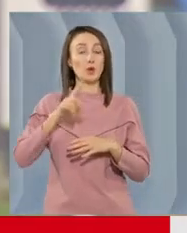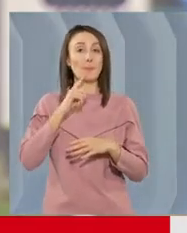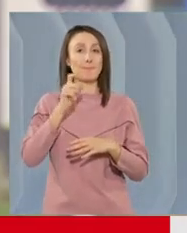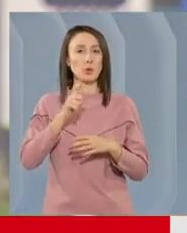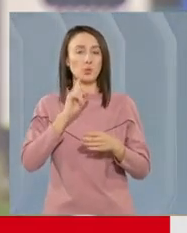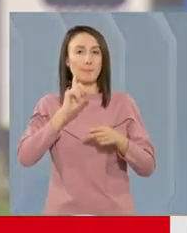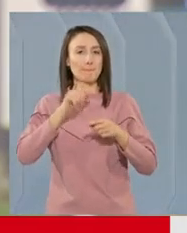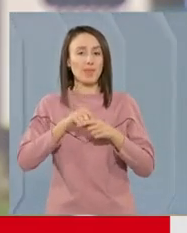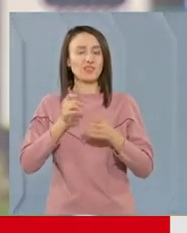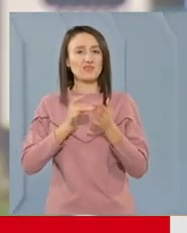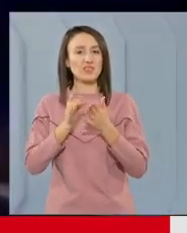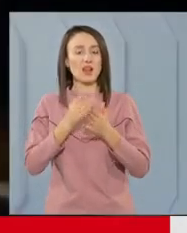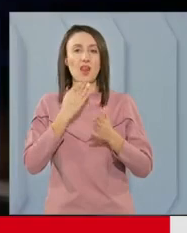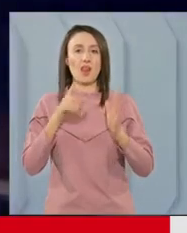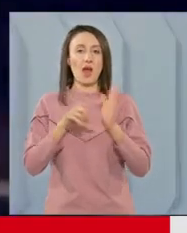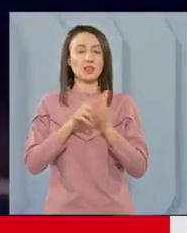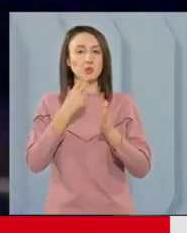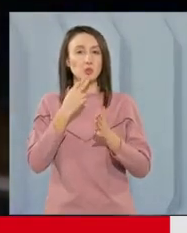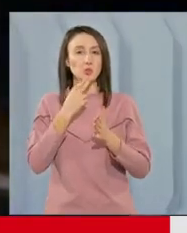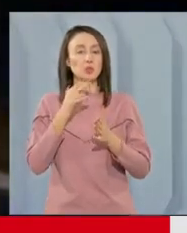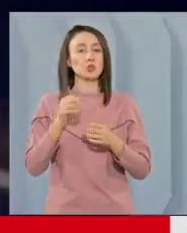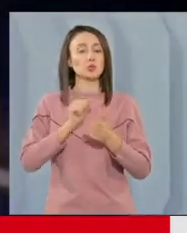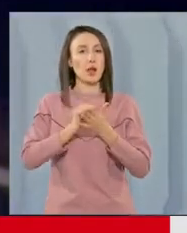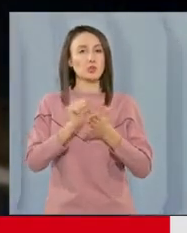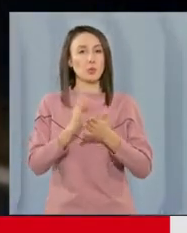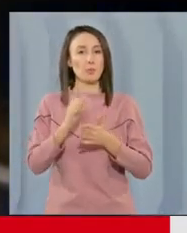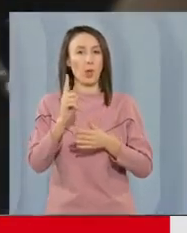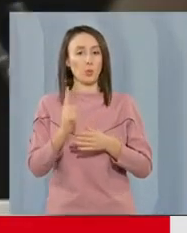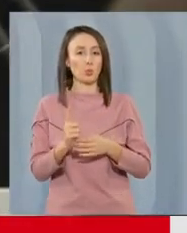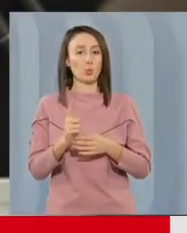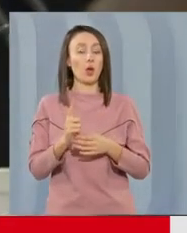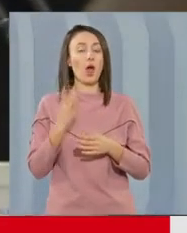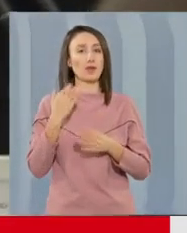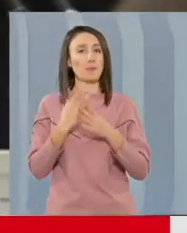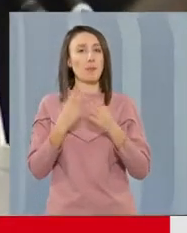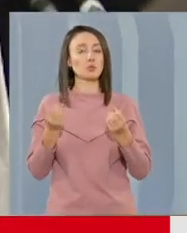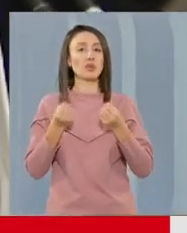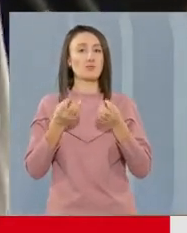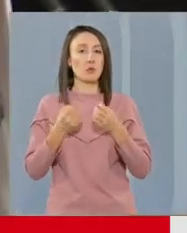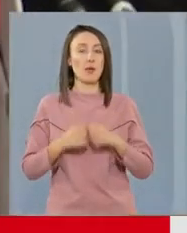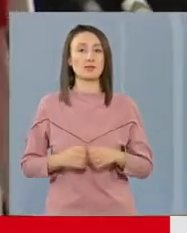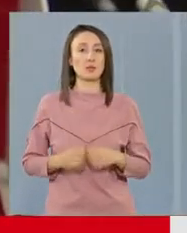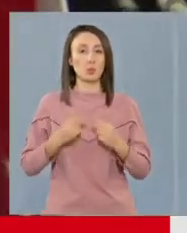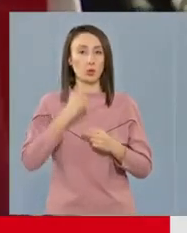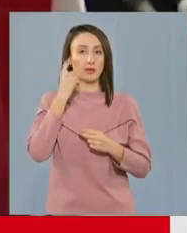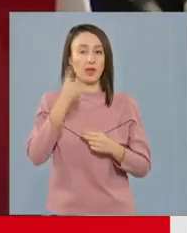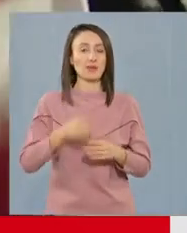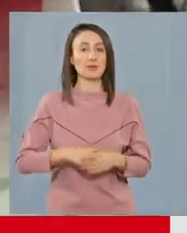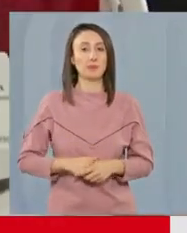persoane implicate în vânzarea ilegală de tutun. Jurnalistul B1 TV, Elena Stan, are însă mai multe detalii. Elena, bună dimineața, te